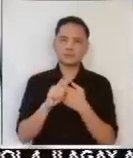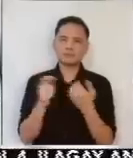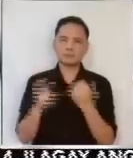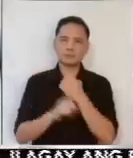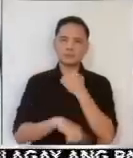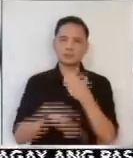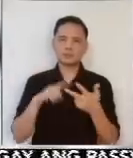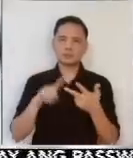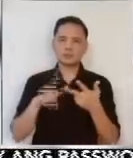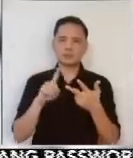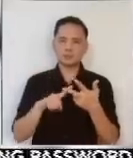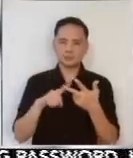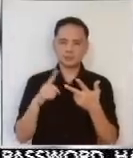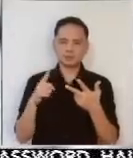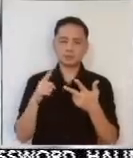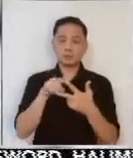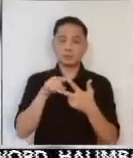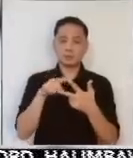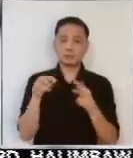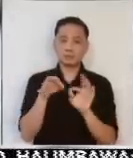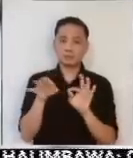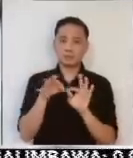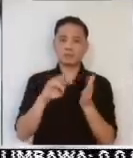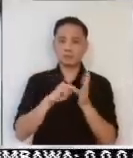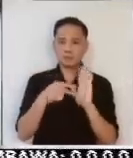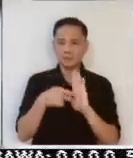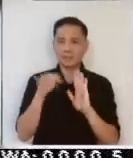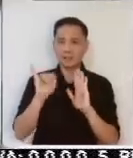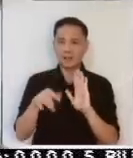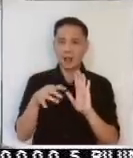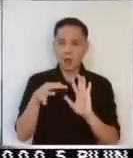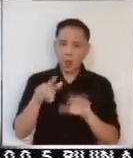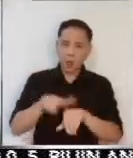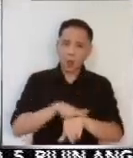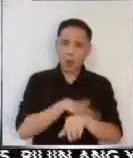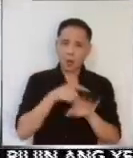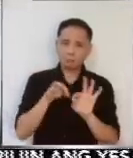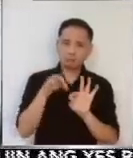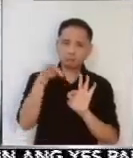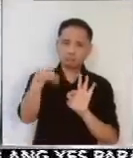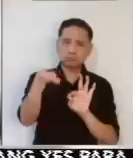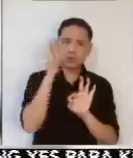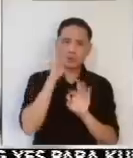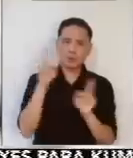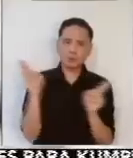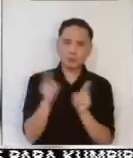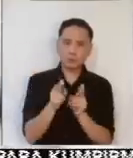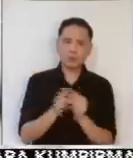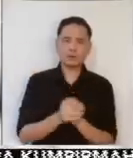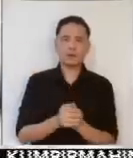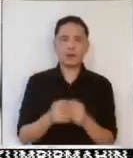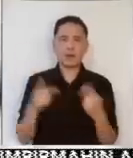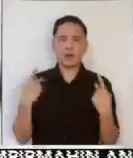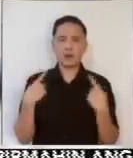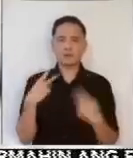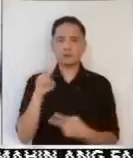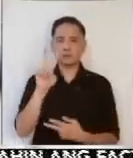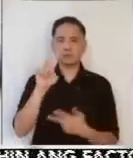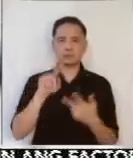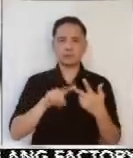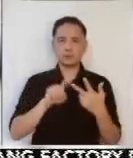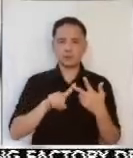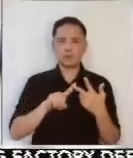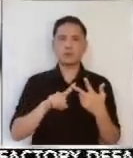Commutation of sentence naman ang pagbabawas ng haba ng pagkakakulong ng isang convict. Meron namang dalawang uri ng pardon, ang conditional at absolute.